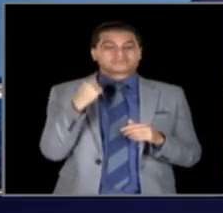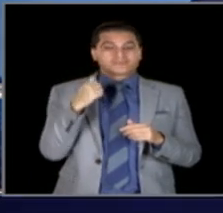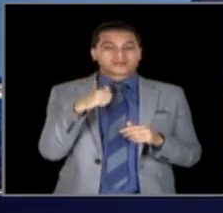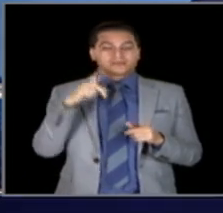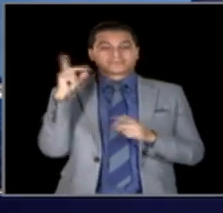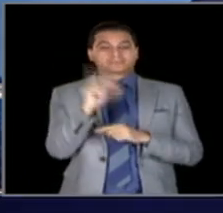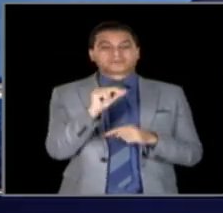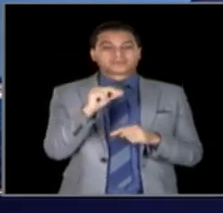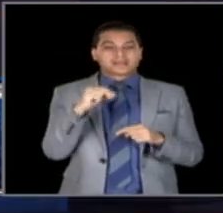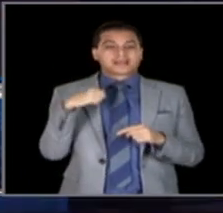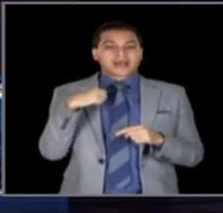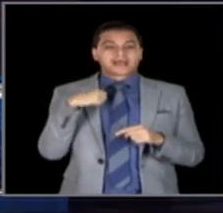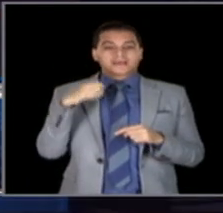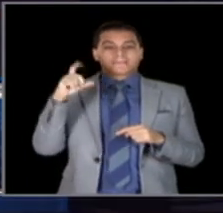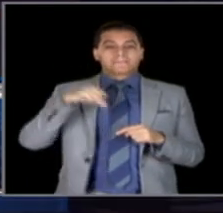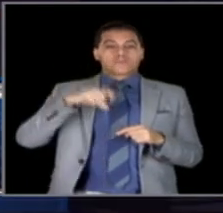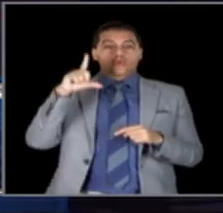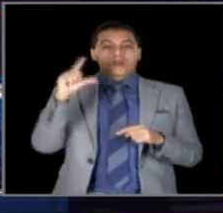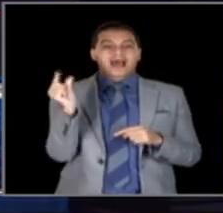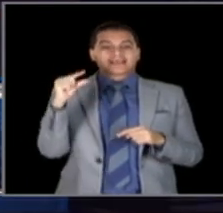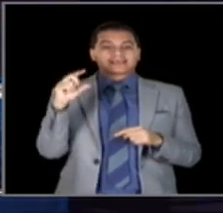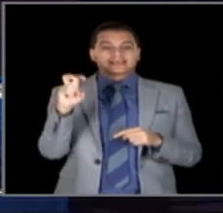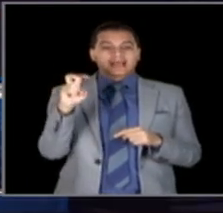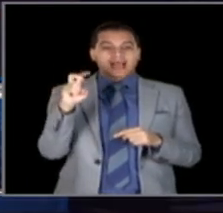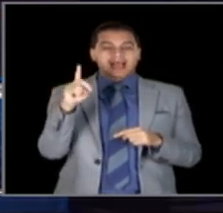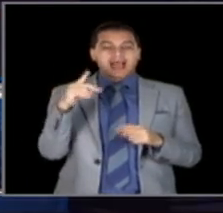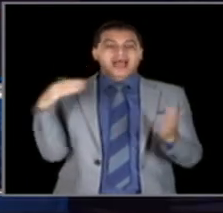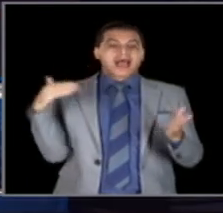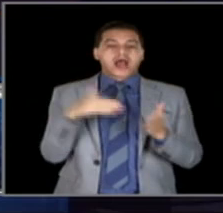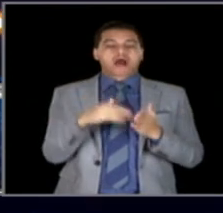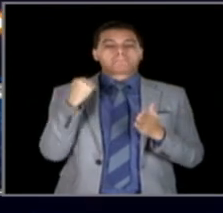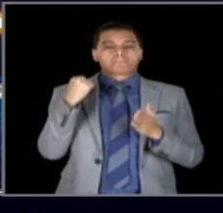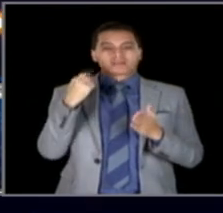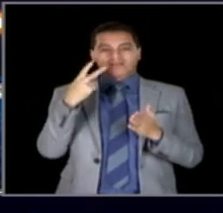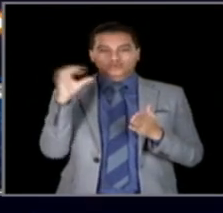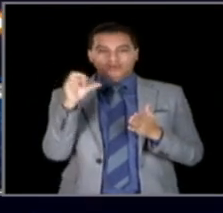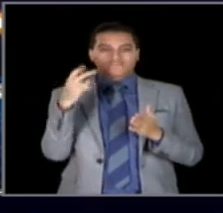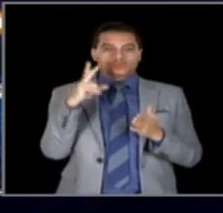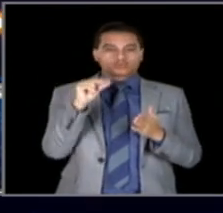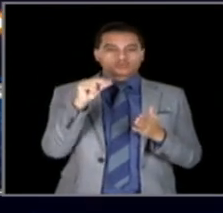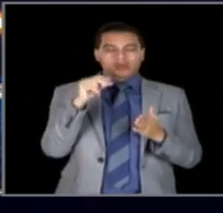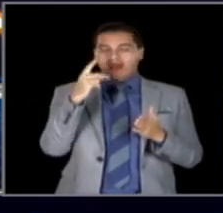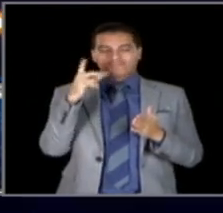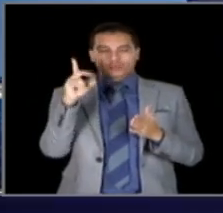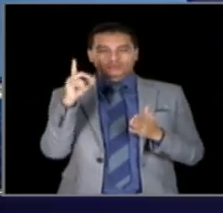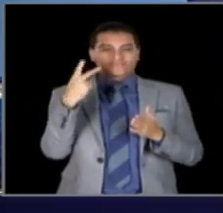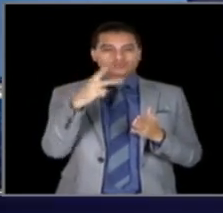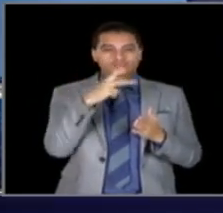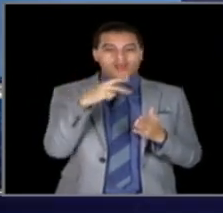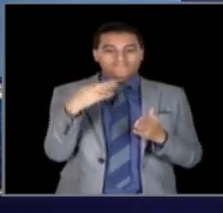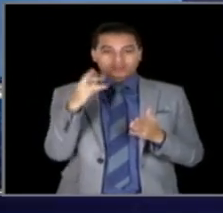بولندا. طبعاً بولندا هي البطل لآخر نسختين. كسبوا بولندا